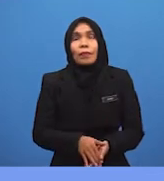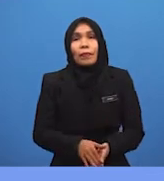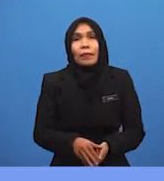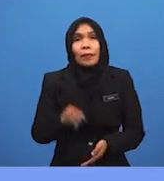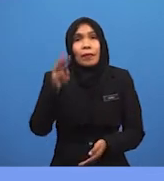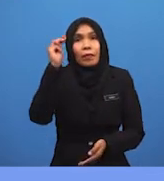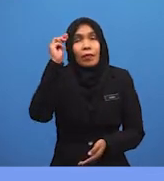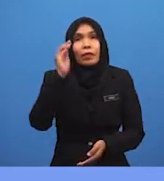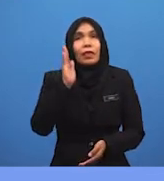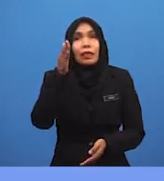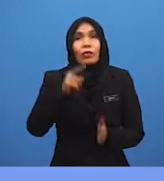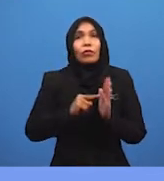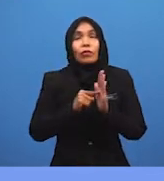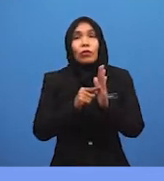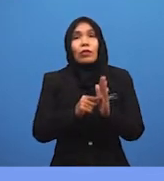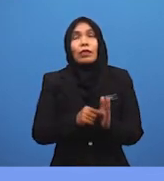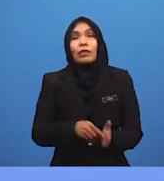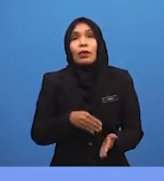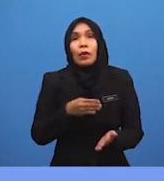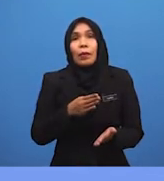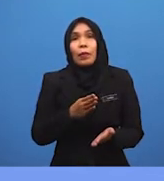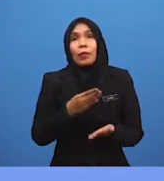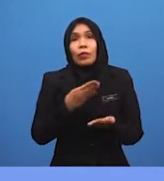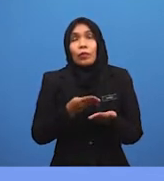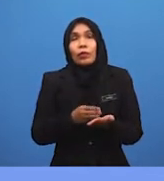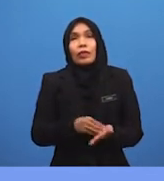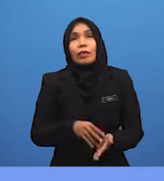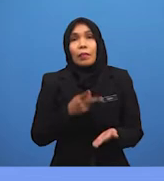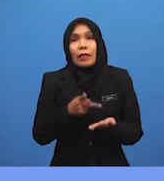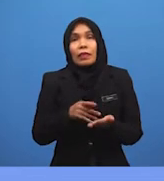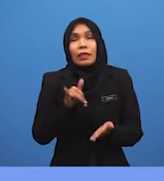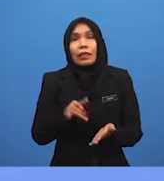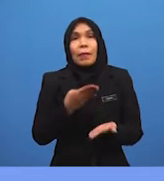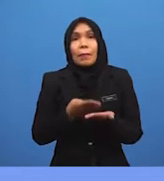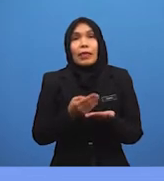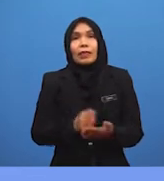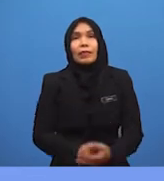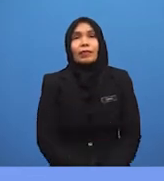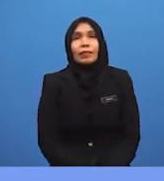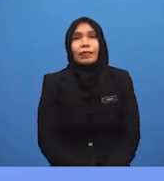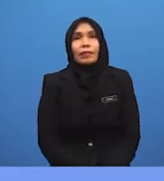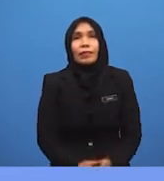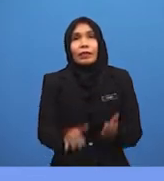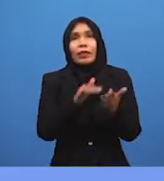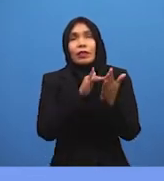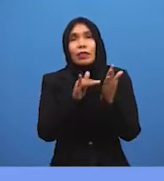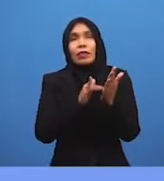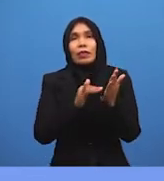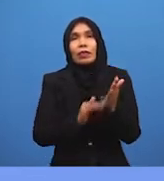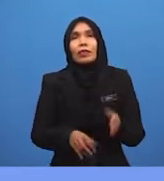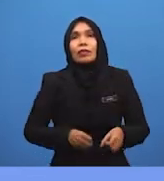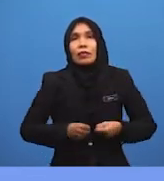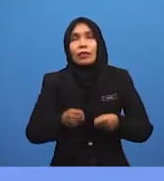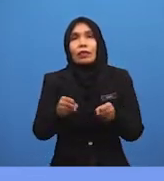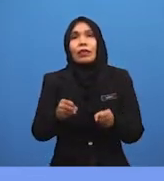budi pekerti yang baik. Baik, soalannya, senaraikan sikap hemat